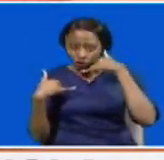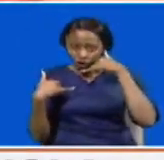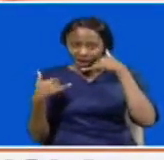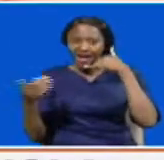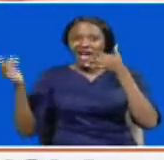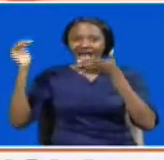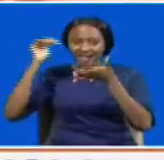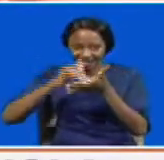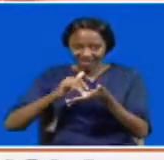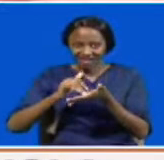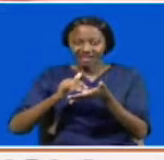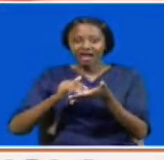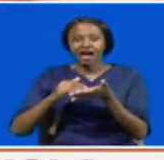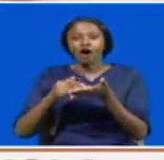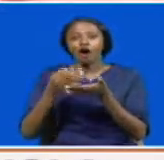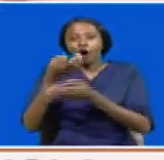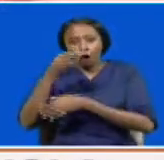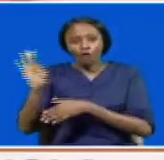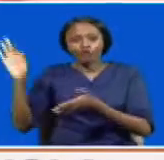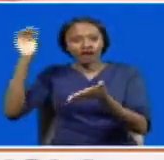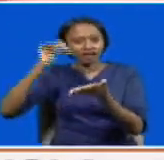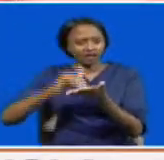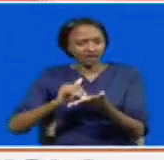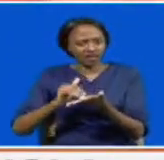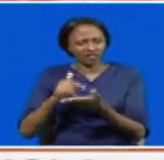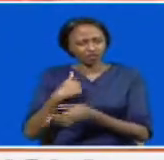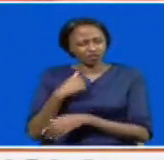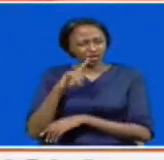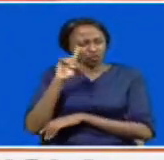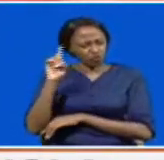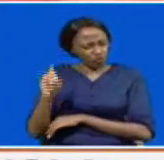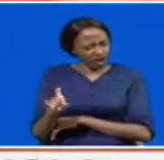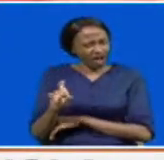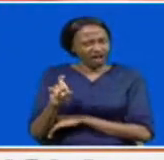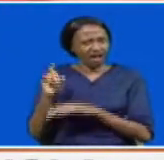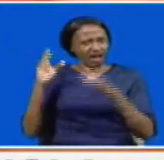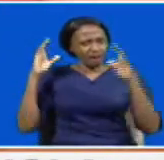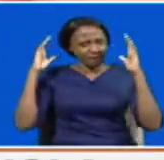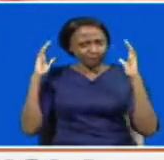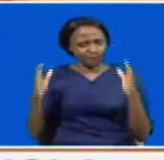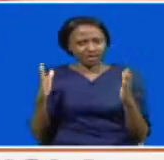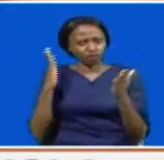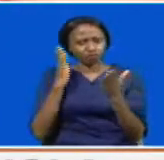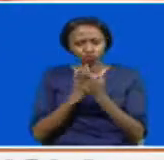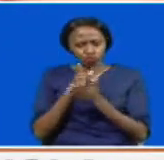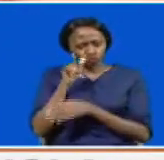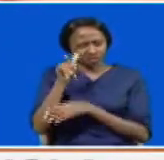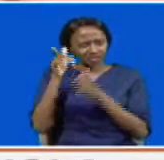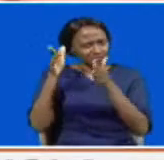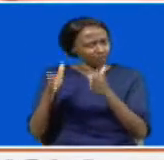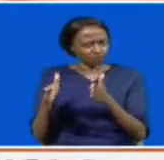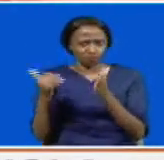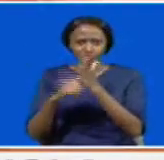nilipigia simu ya Betty ndo akashika. So for me that was a question mark. Like, this person knows something.